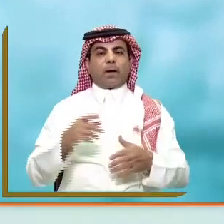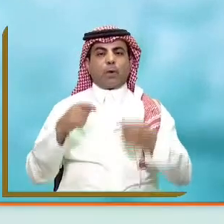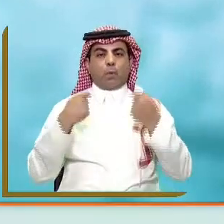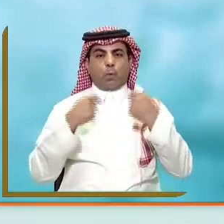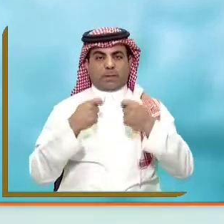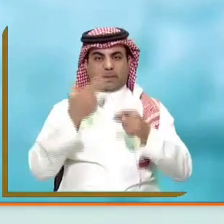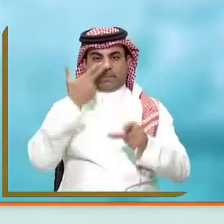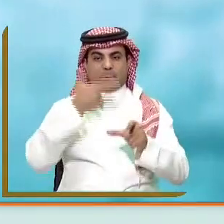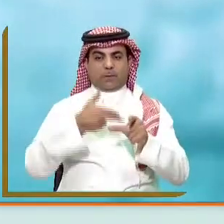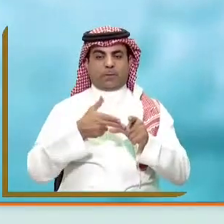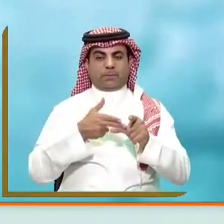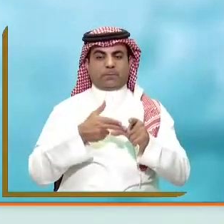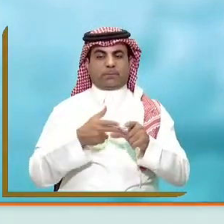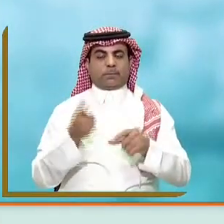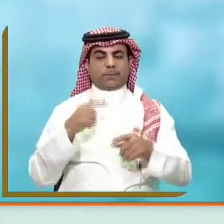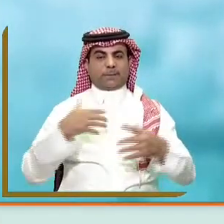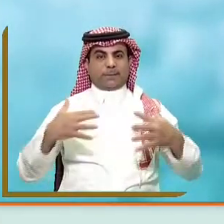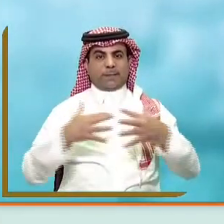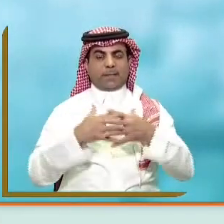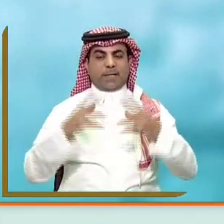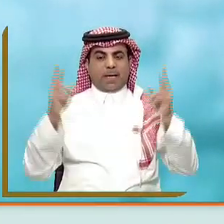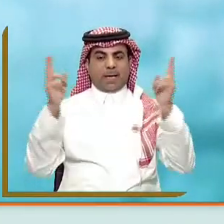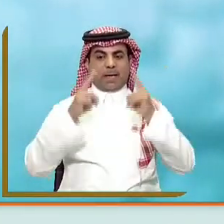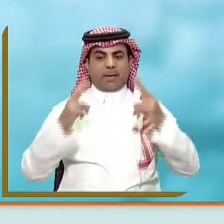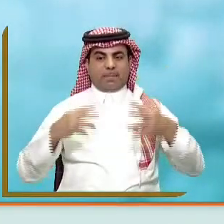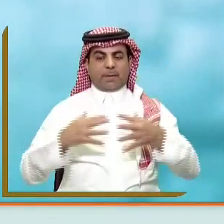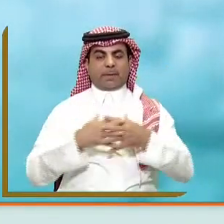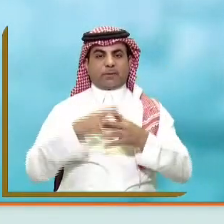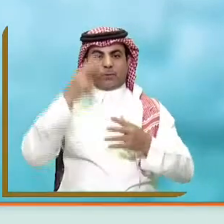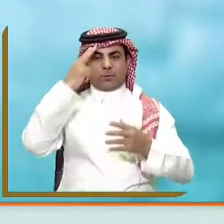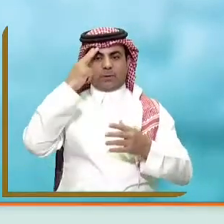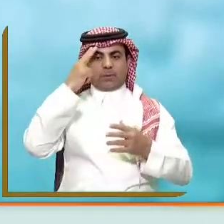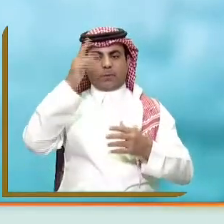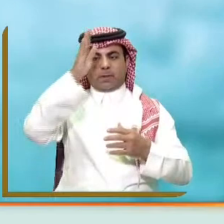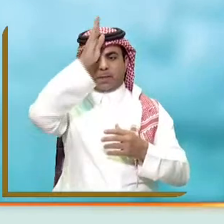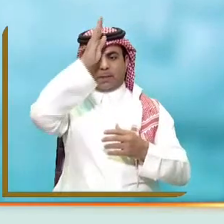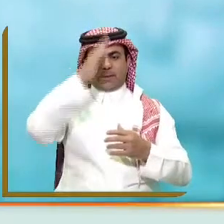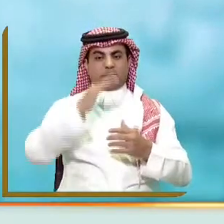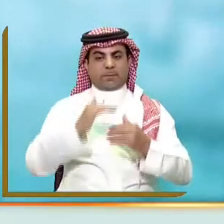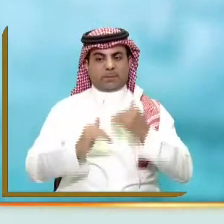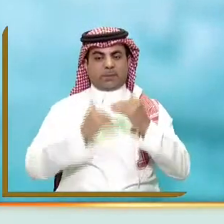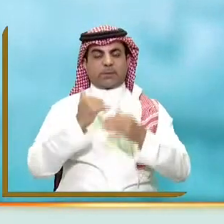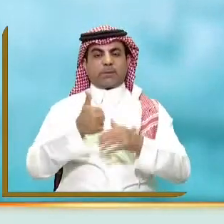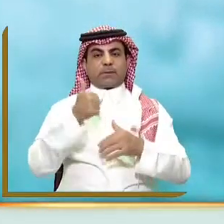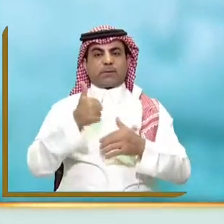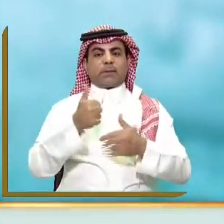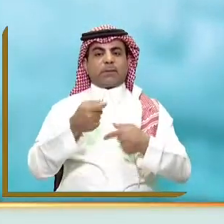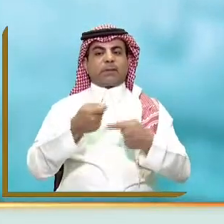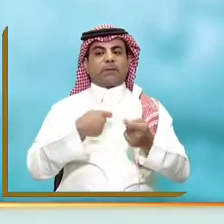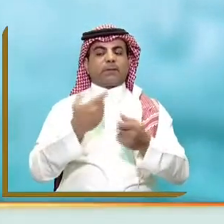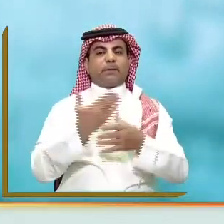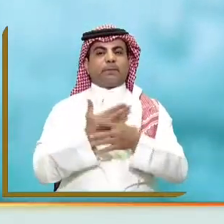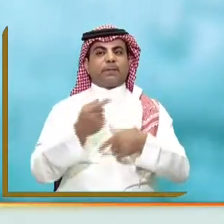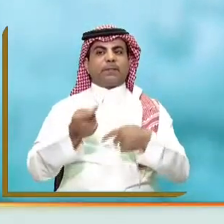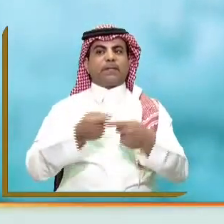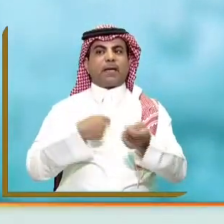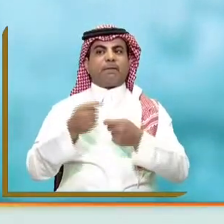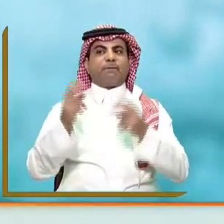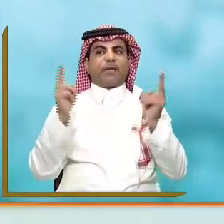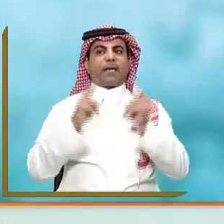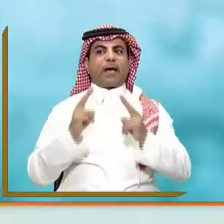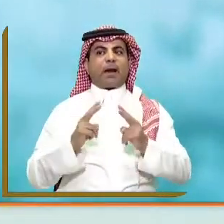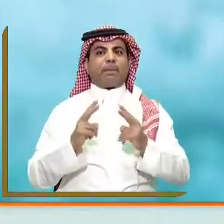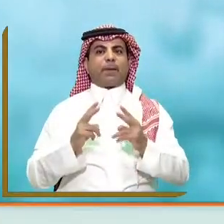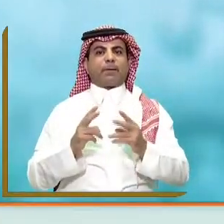وبين سمو وزير الطاقة أن الربط الكهربائي بين المملكة والعراق سيعزز إنشاء سوق إقليمية